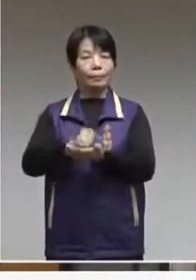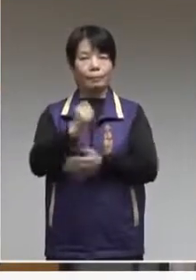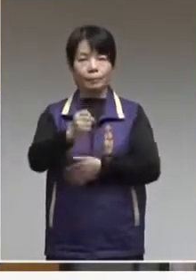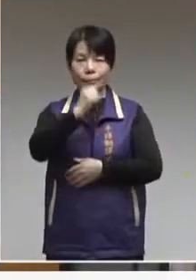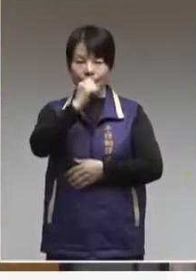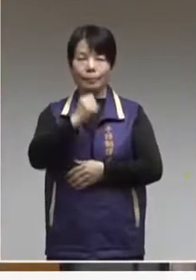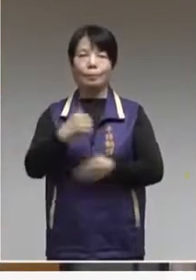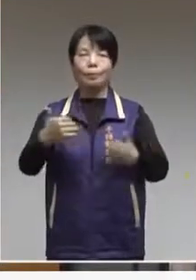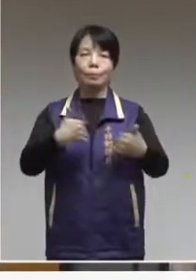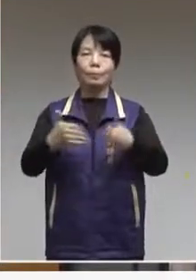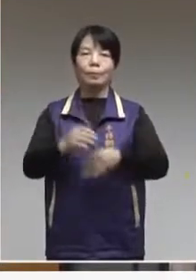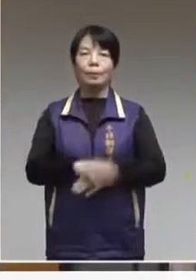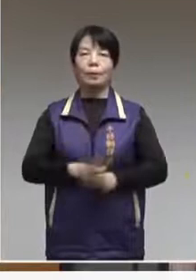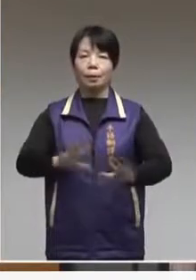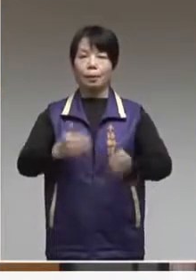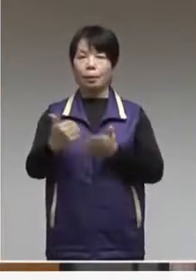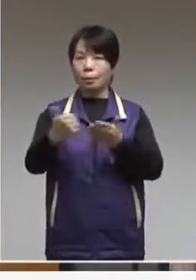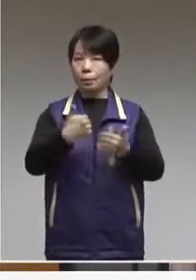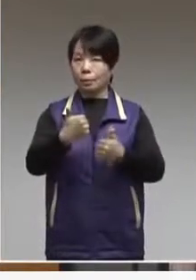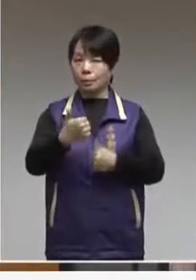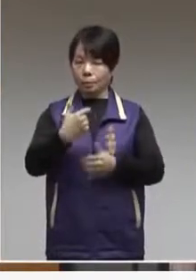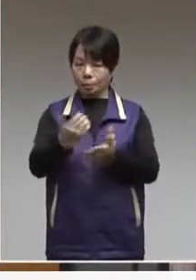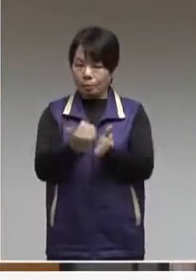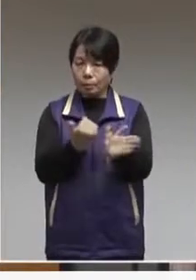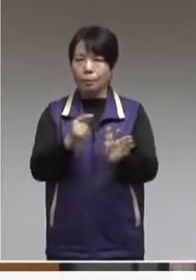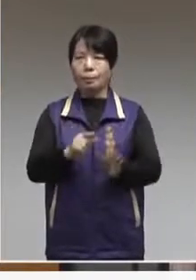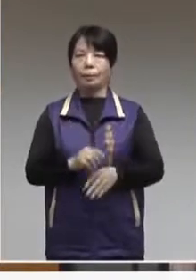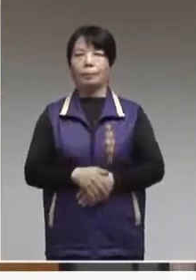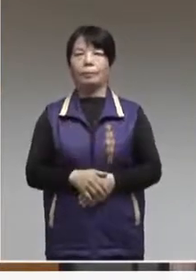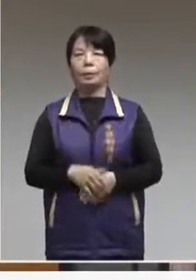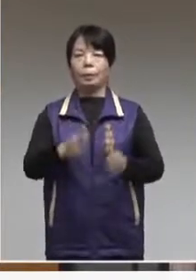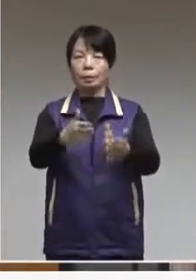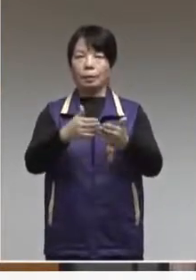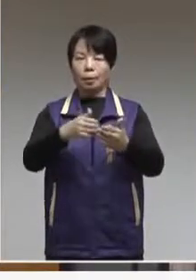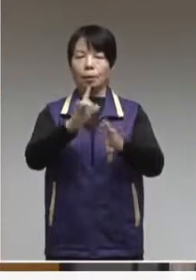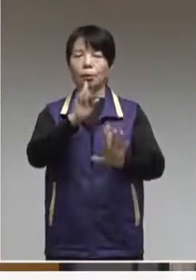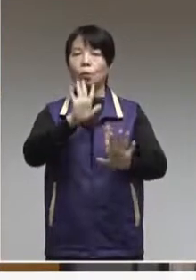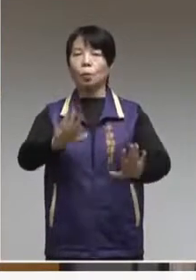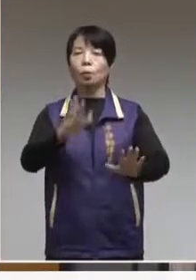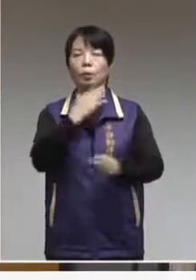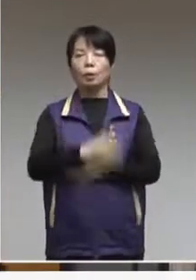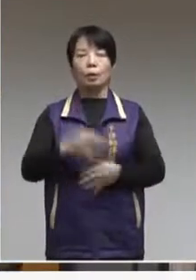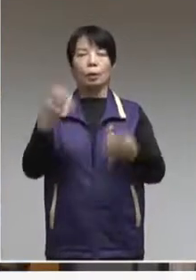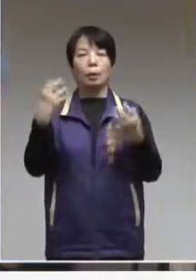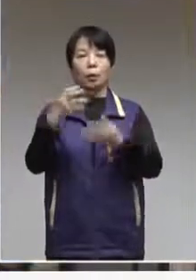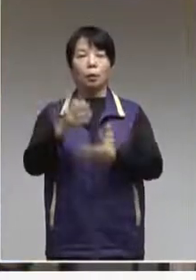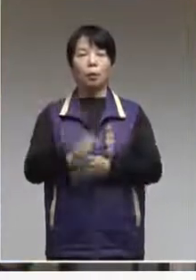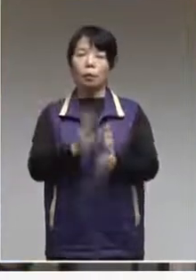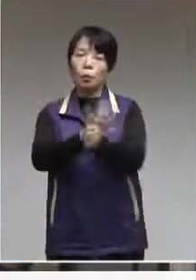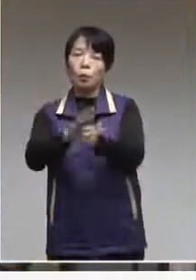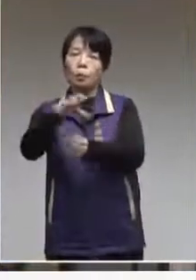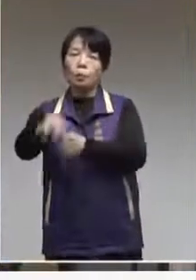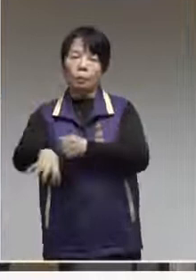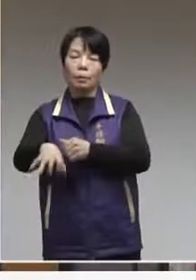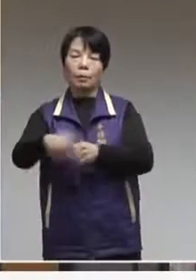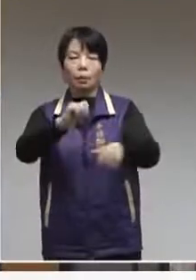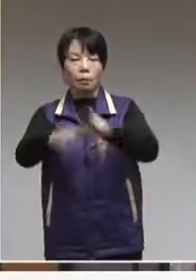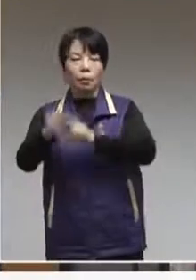问题提问。那在提问之前，再一次提醒，好、啊，请先啊说明您的单位，然后再简单说明您的题目。谢